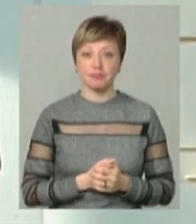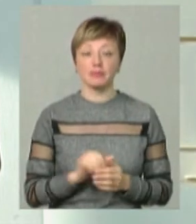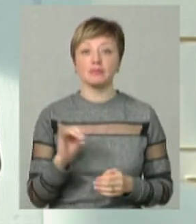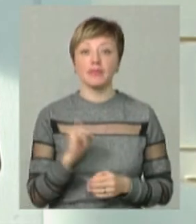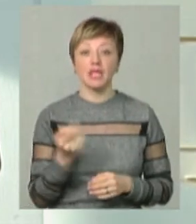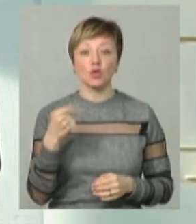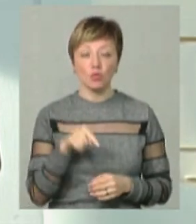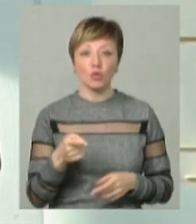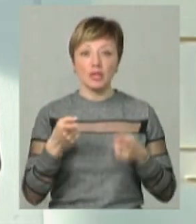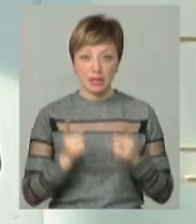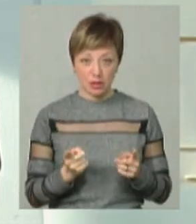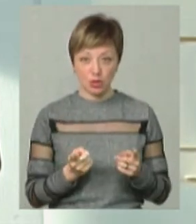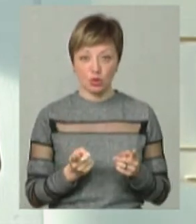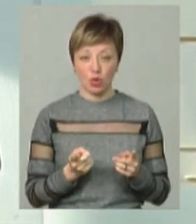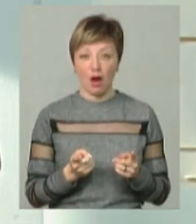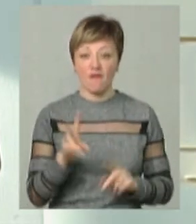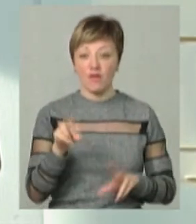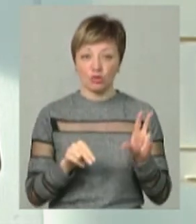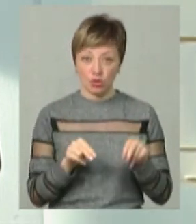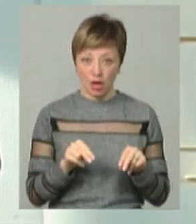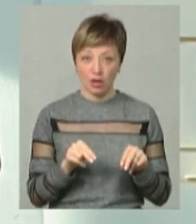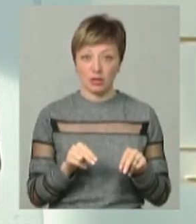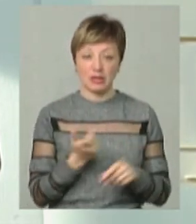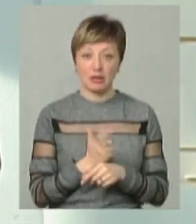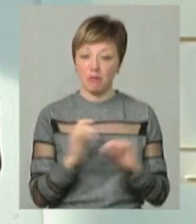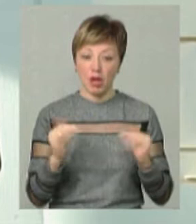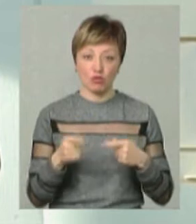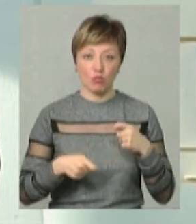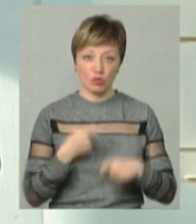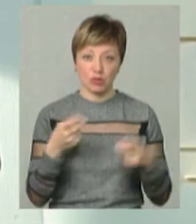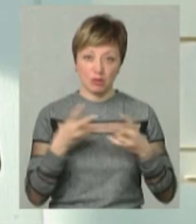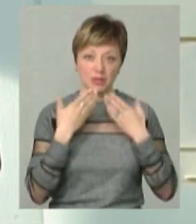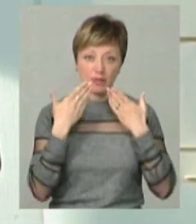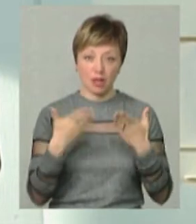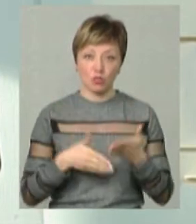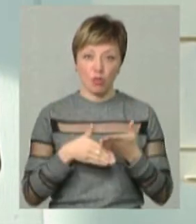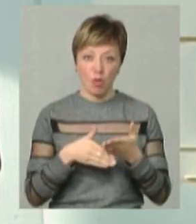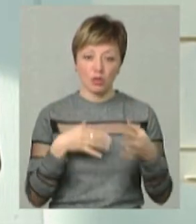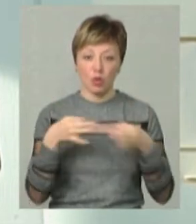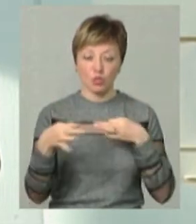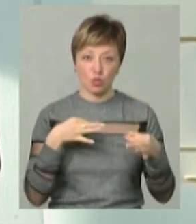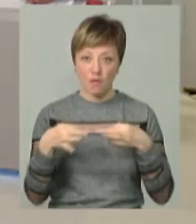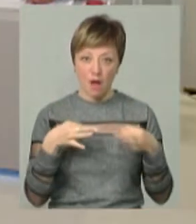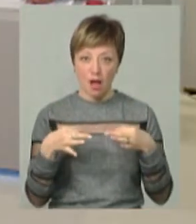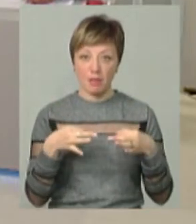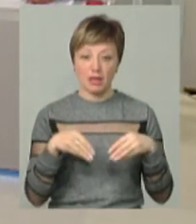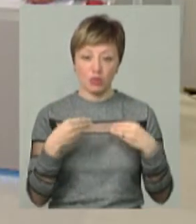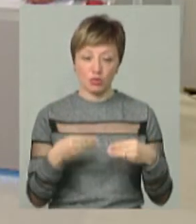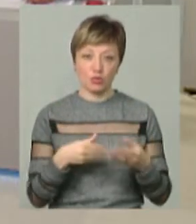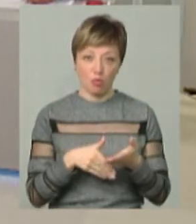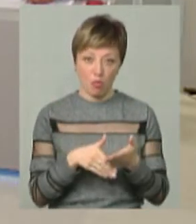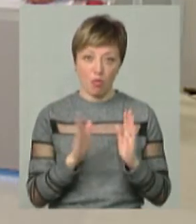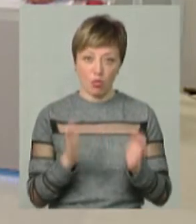власне, тому дійсно, якщо вважають найменше порушення, потрібно звертатися за допомогою, за консультуванням і нададуть